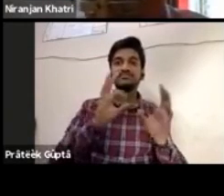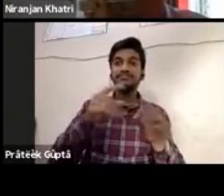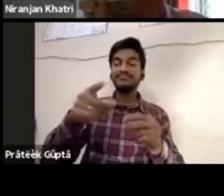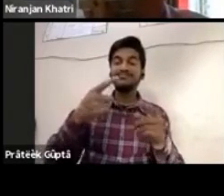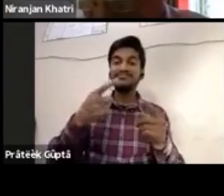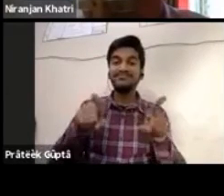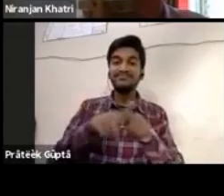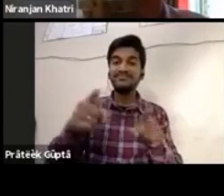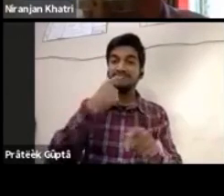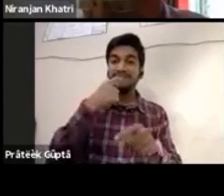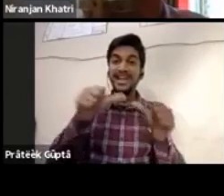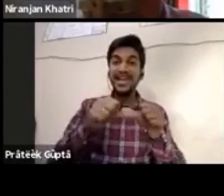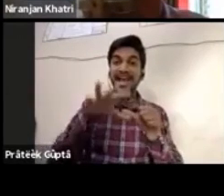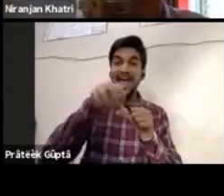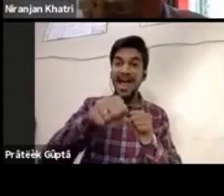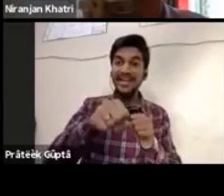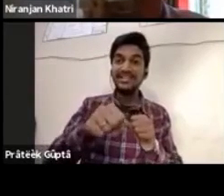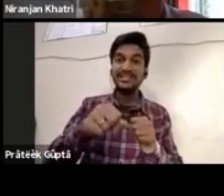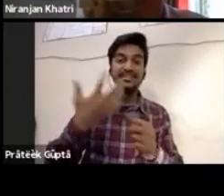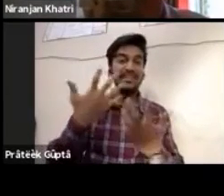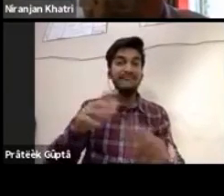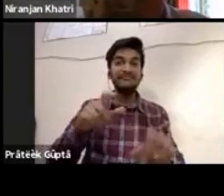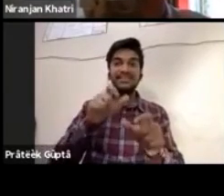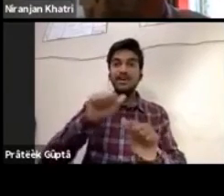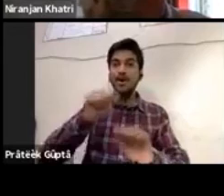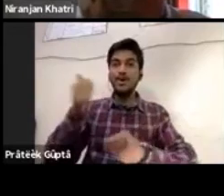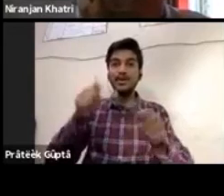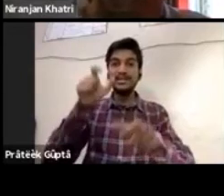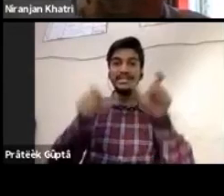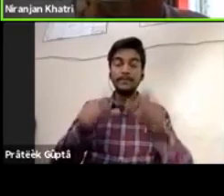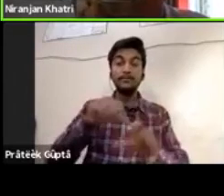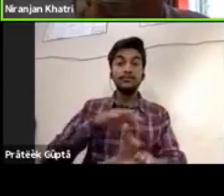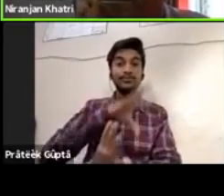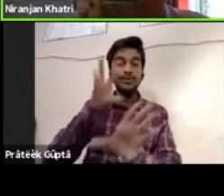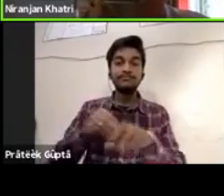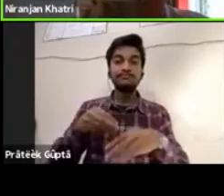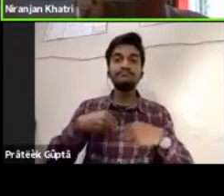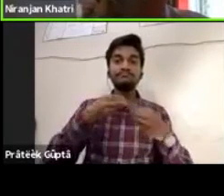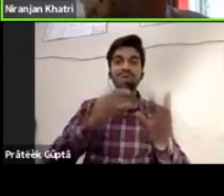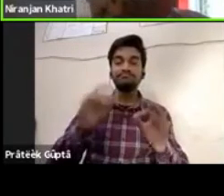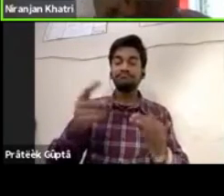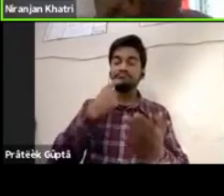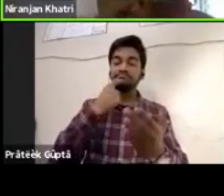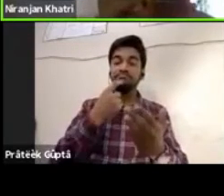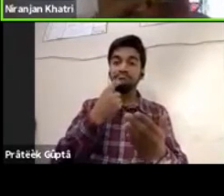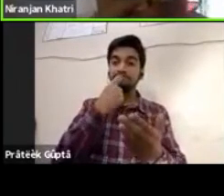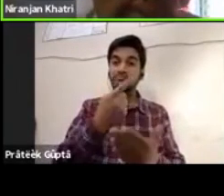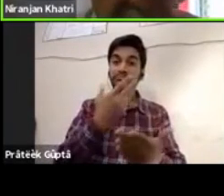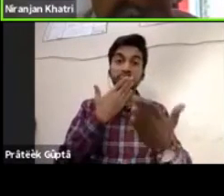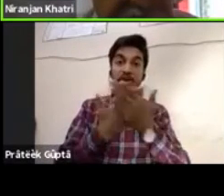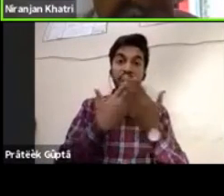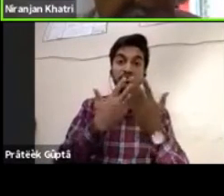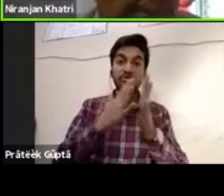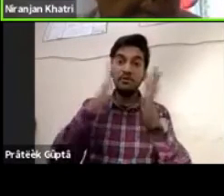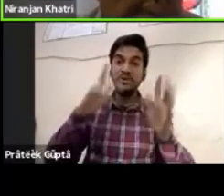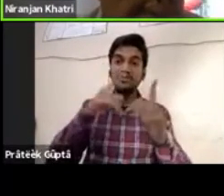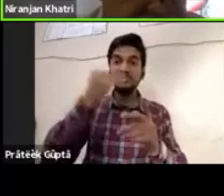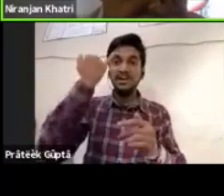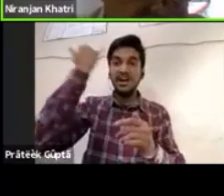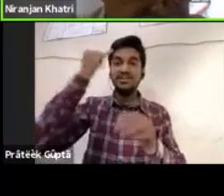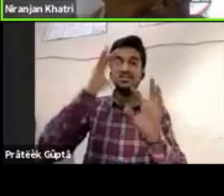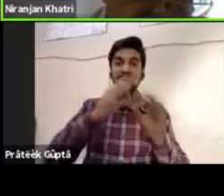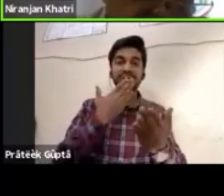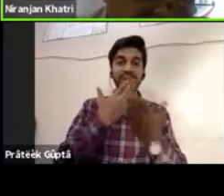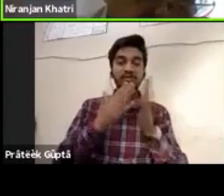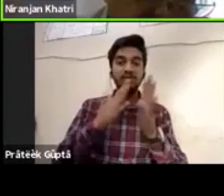हैं, एक्सेसिबिलिटी फॉर ऑल कैटेगरी ऑफ पर्सन विद डिसेबिलिटी. थैंक यू फॉर दैट इनपुट जसमीत. इज देयर एनी अदर क्वेश्चन फ्रॉम